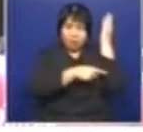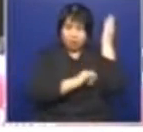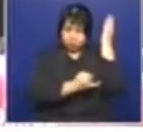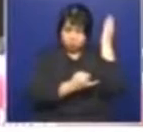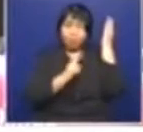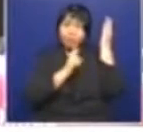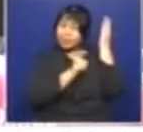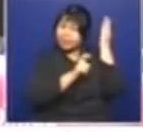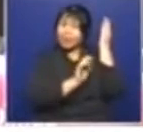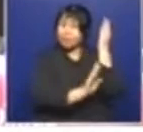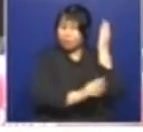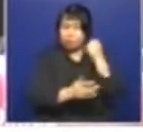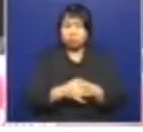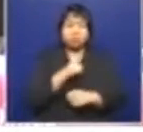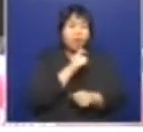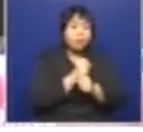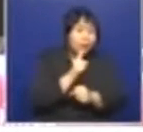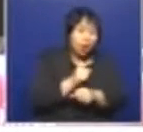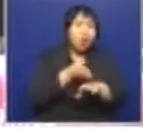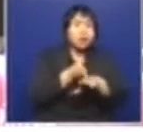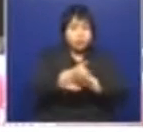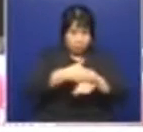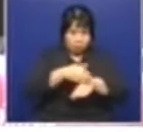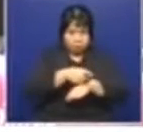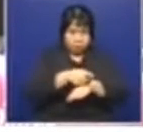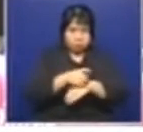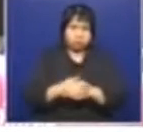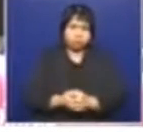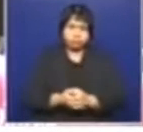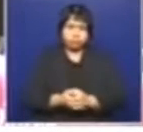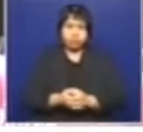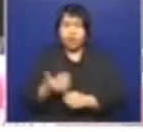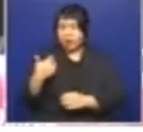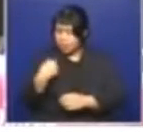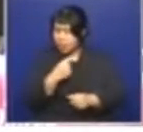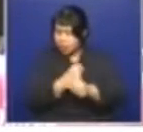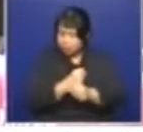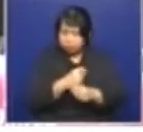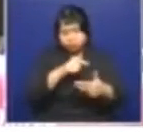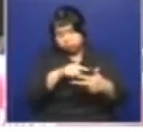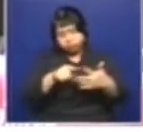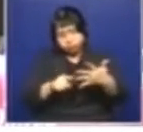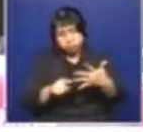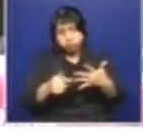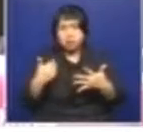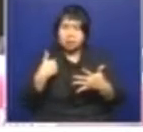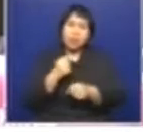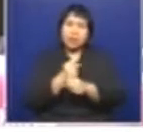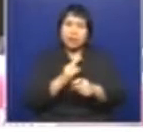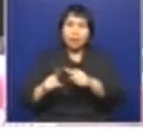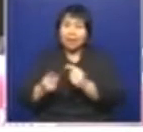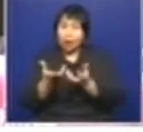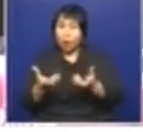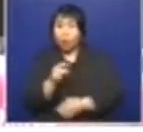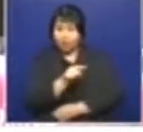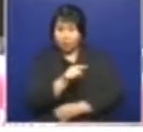บทำอะไรอยู่สับปะรดว่านแล้วก็เขาทำอะไรอีกตัวหนึ่ง